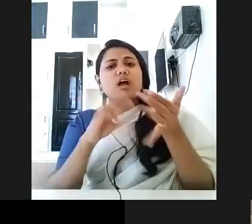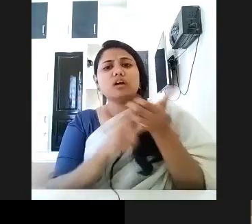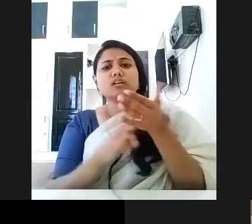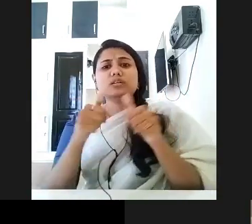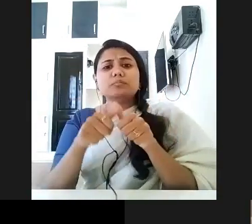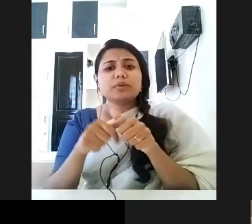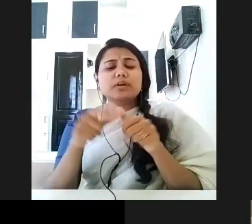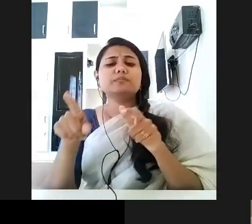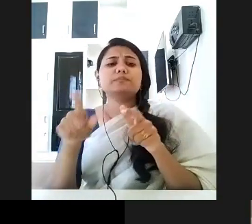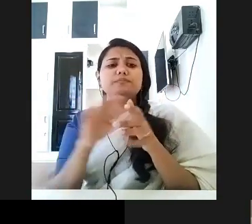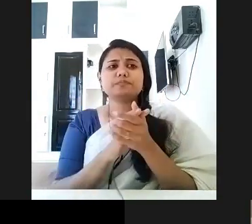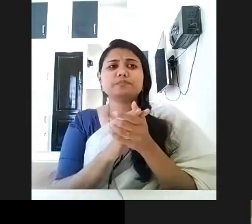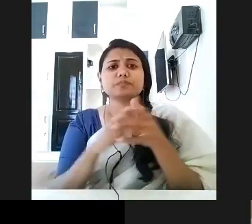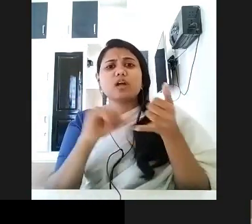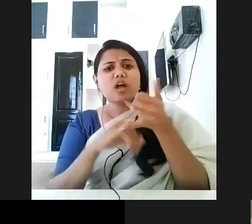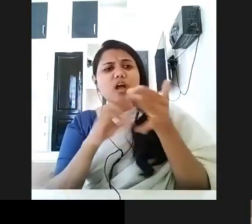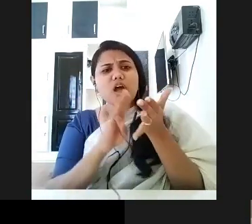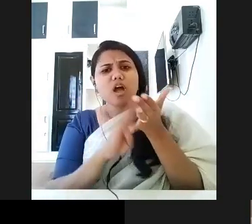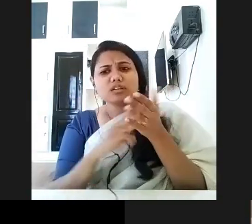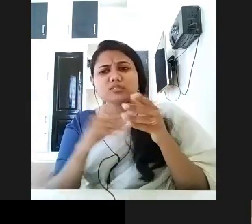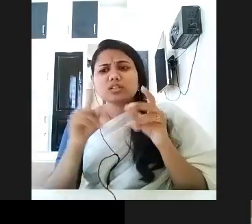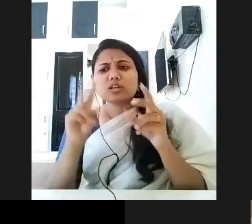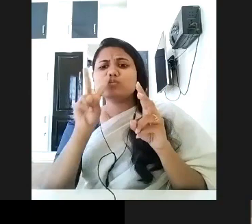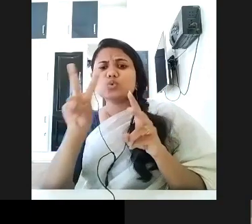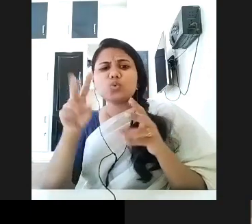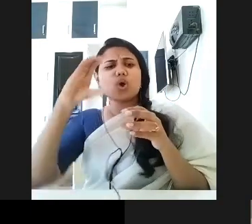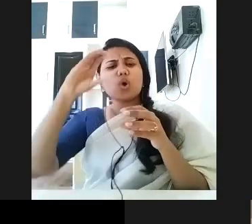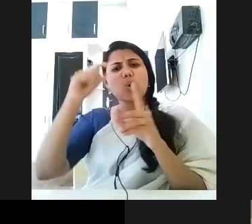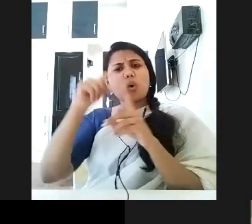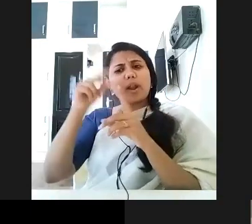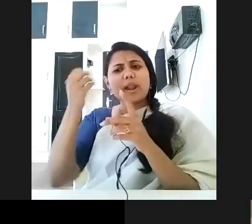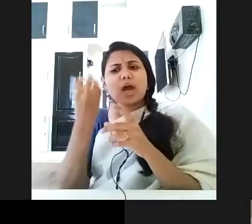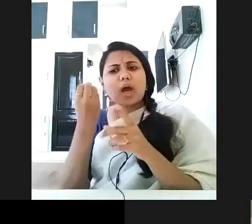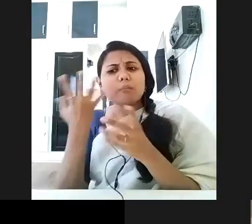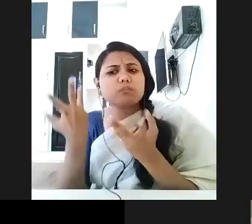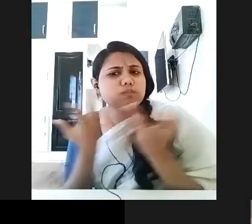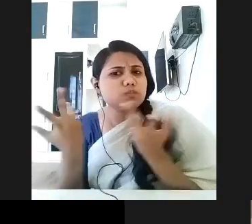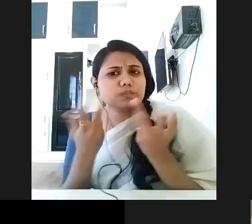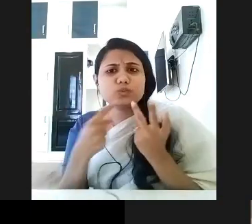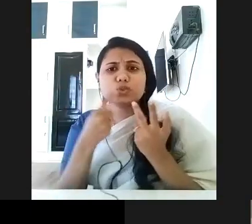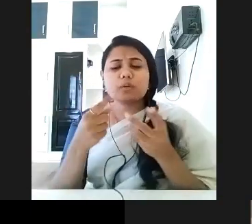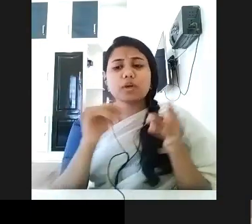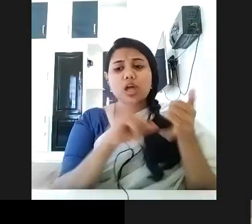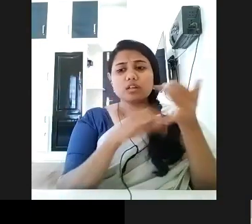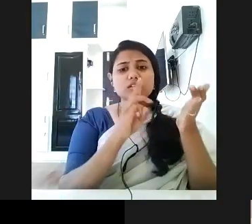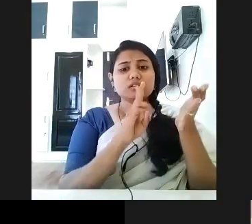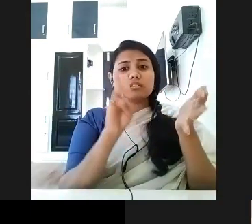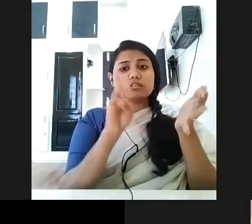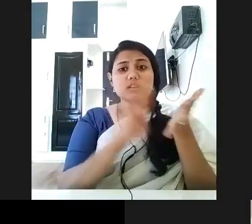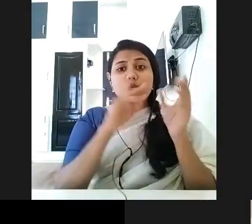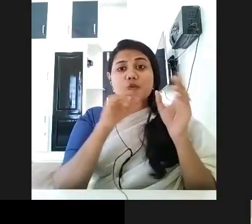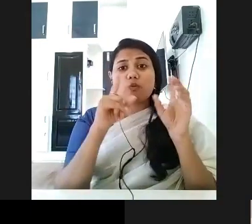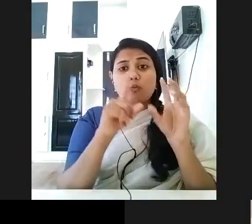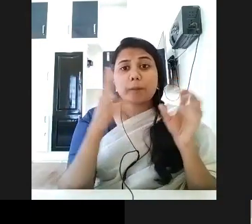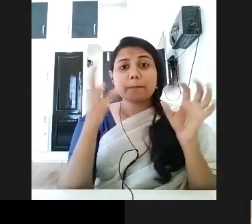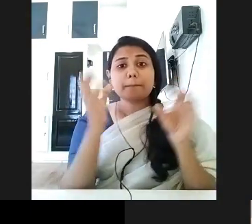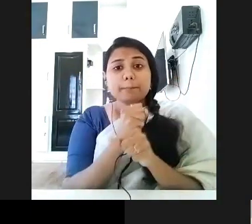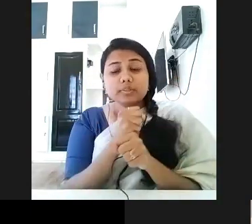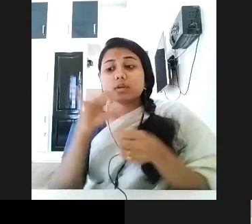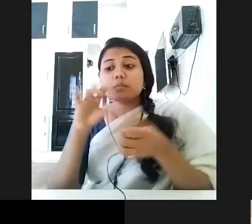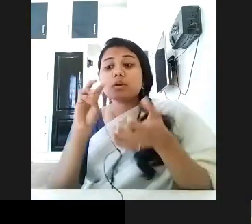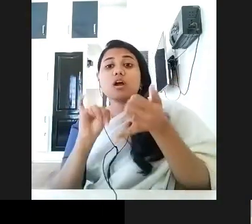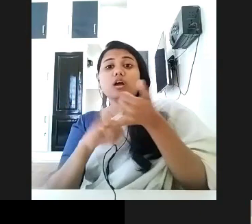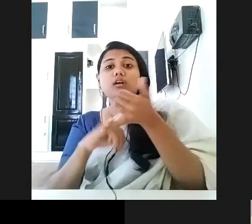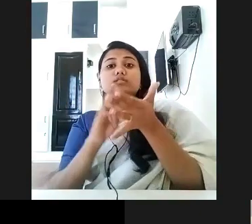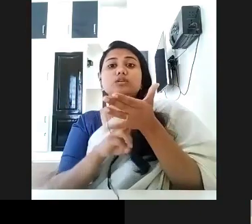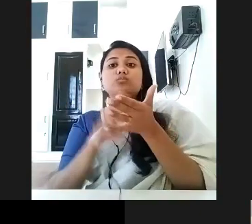ചോദിക്കാറുള്ളത് SMN2ൻ്റെ കോപ്പി നമ്പർ എന്താണ് എന്നുള്ളത്. സോ SMN1 ഇല്ലാത്തപ്പോൾ SMN2ൻ്റെ കോപ്പി നമ്പർ പ്രധാനമായിരിക്കും.